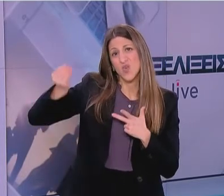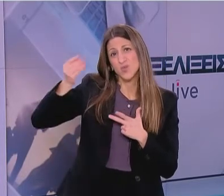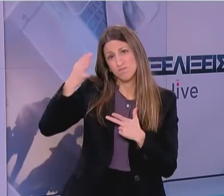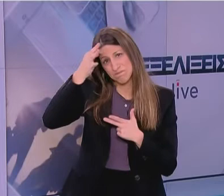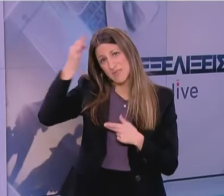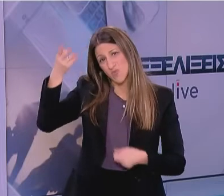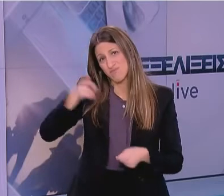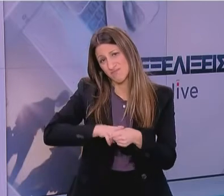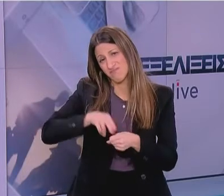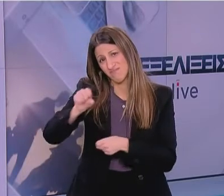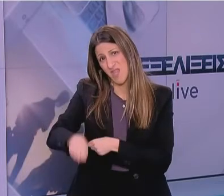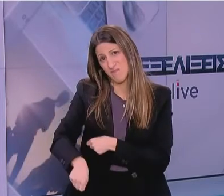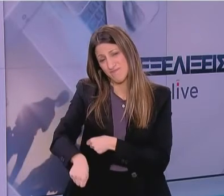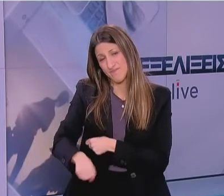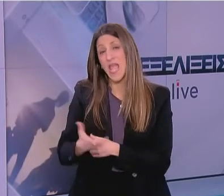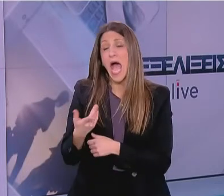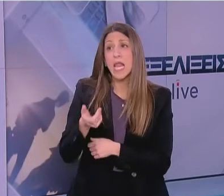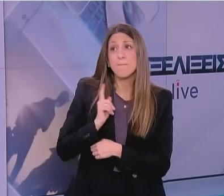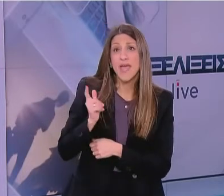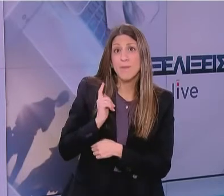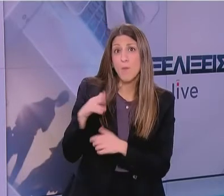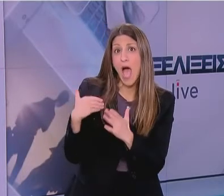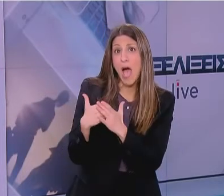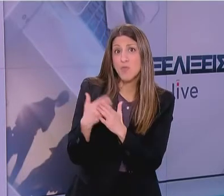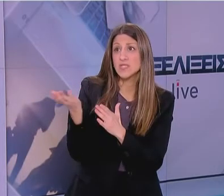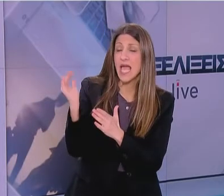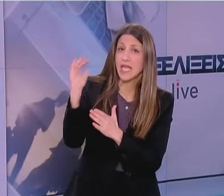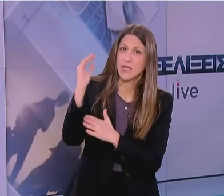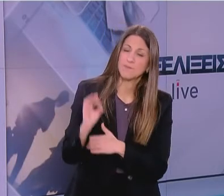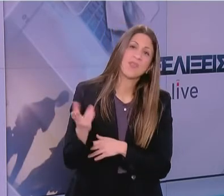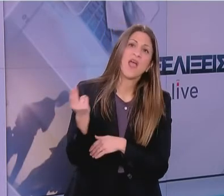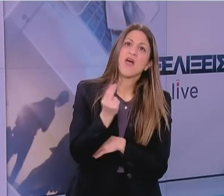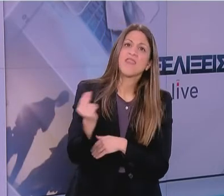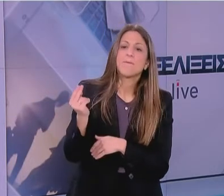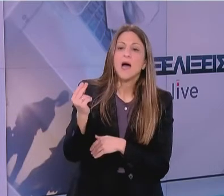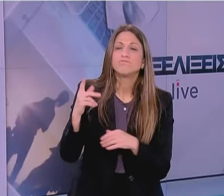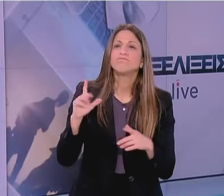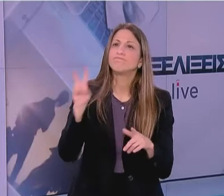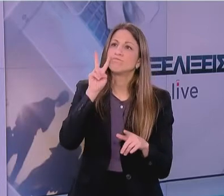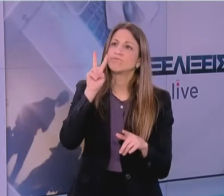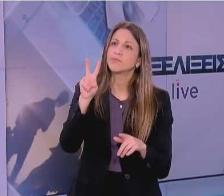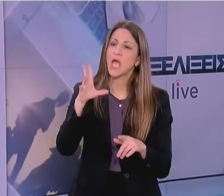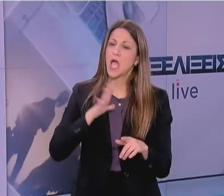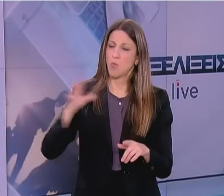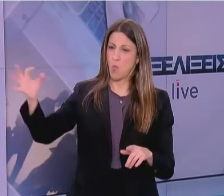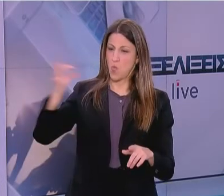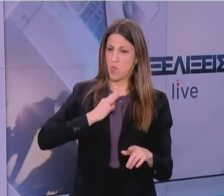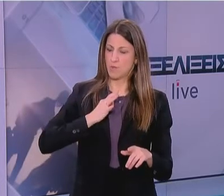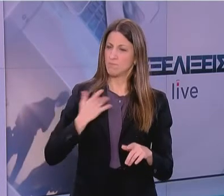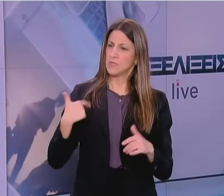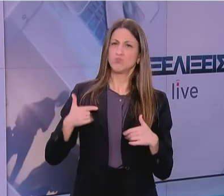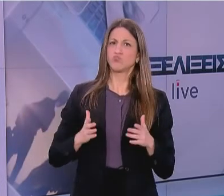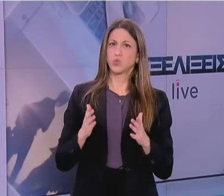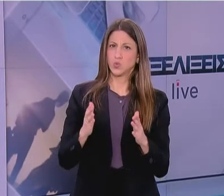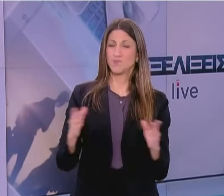δεδομένα για το θέμα των νεφρών. Όσον αφορά το αν σχετίζεται η ακτινολογική εικόνα με την επιδείνωση της νόσου, ναι, φαίνεται ότι οι άνθρωποι οι οποίοι δεν